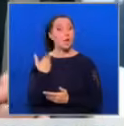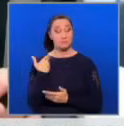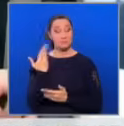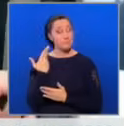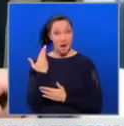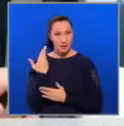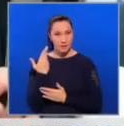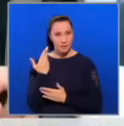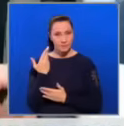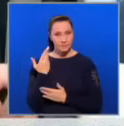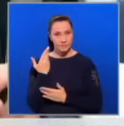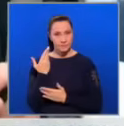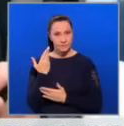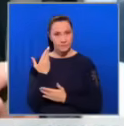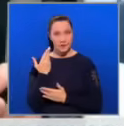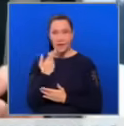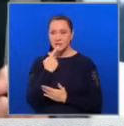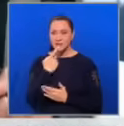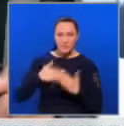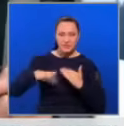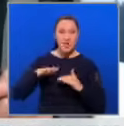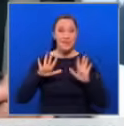някъде диш документи